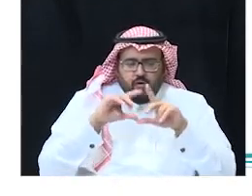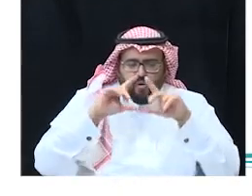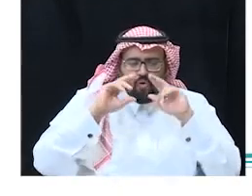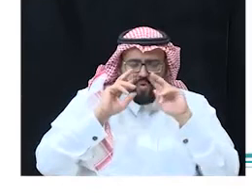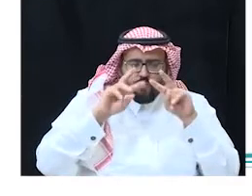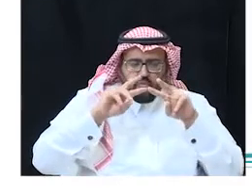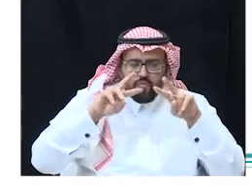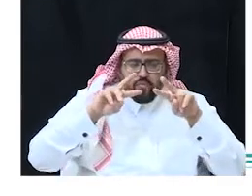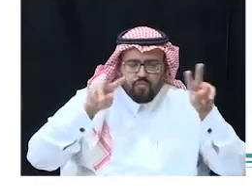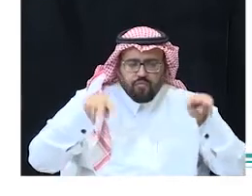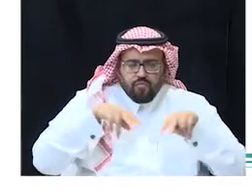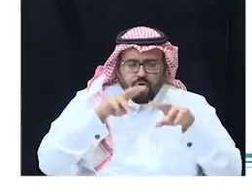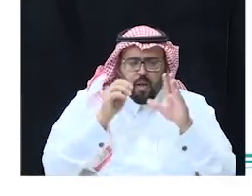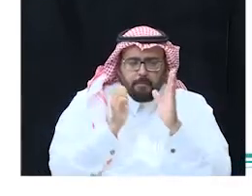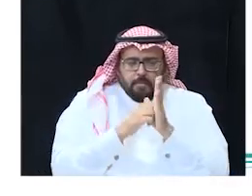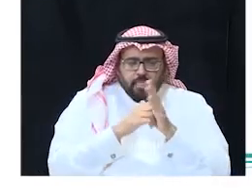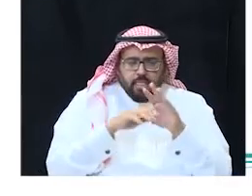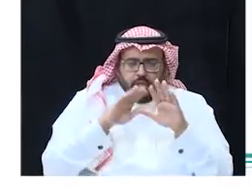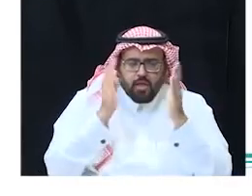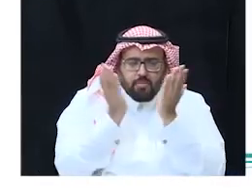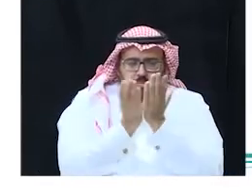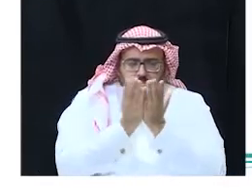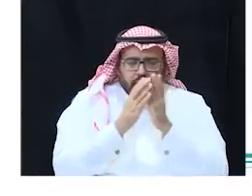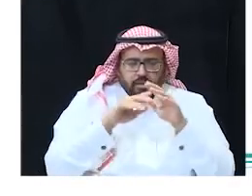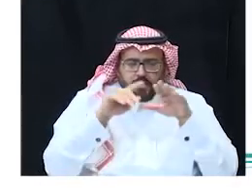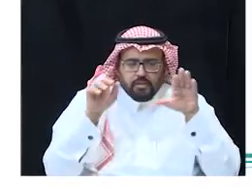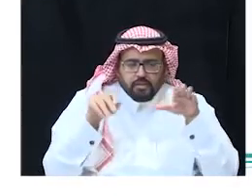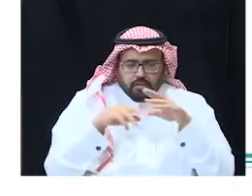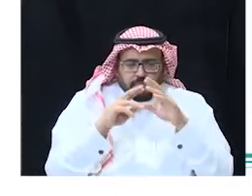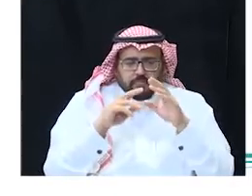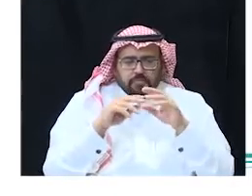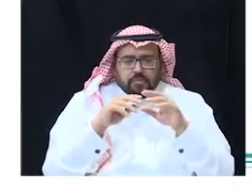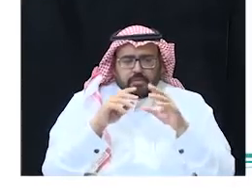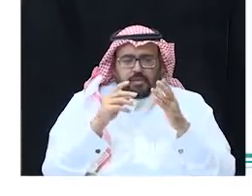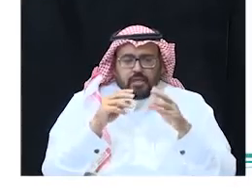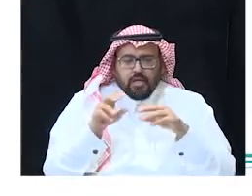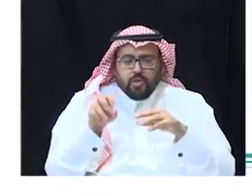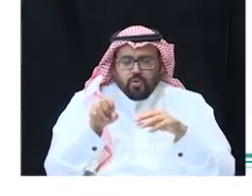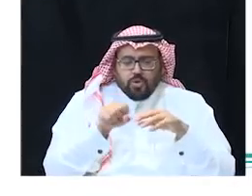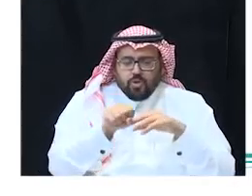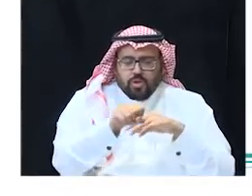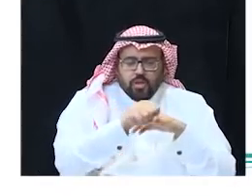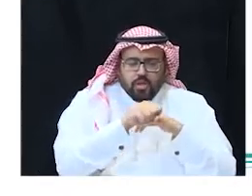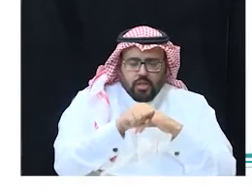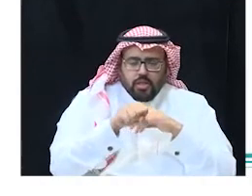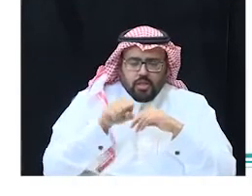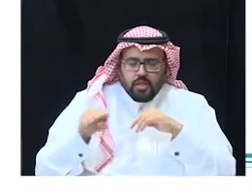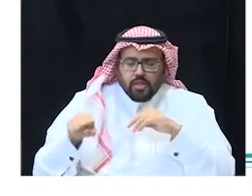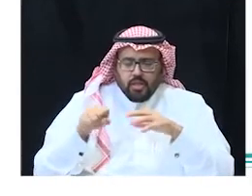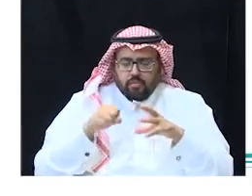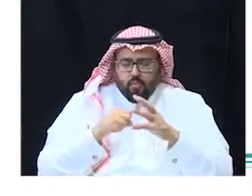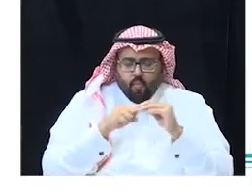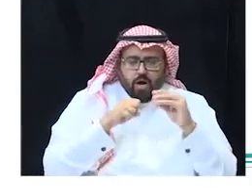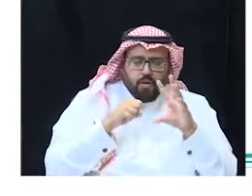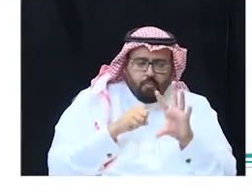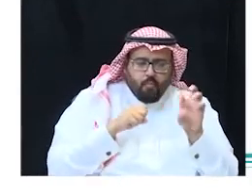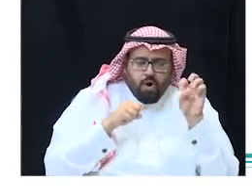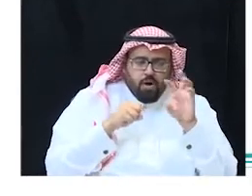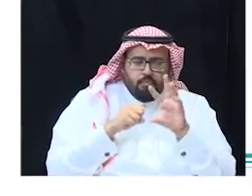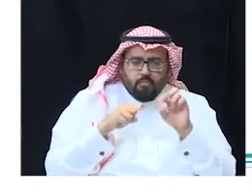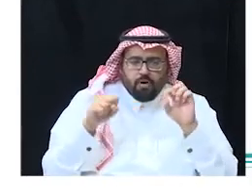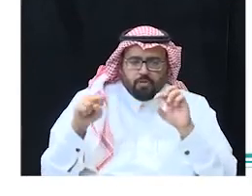أتجول في غرفة الصف، أتجول في غرفتي أنا في البيت حاليا ومعي مغناطيس، وألاحظ المواد